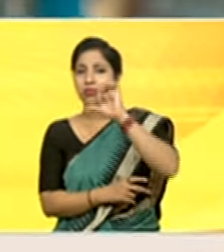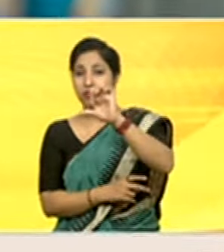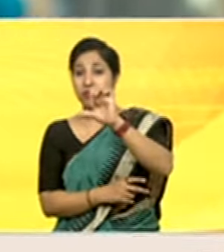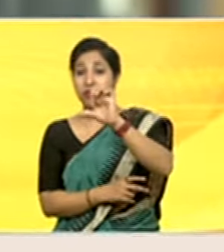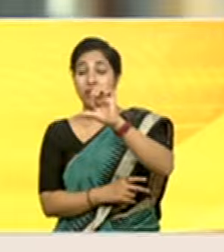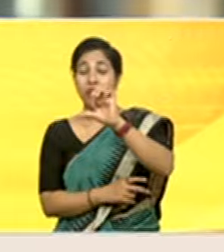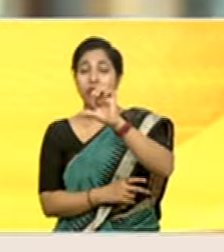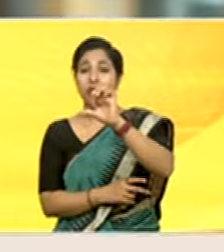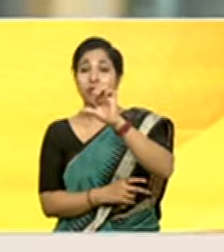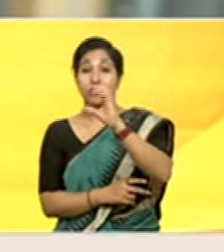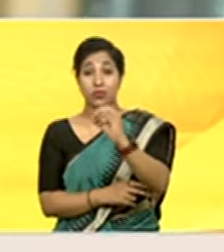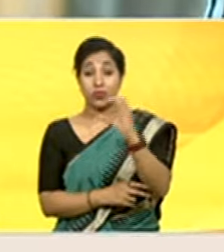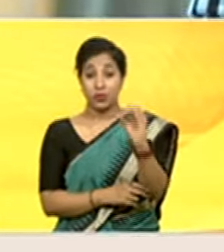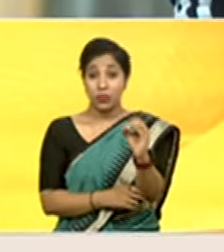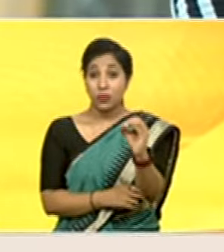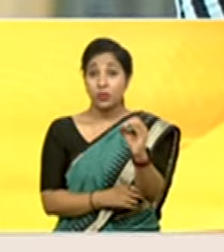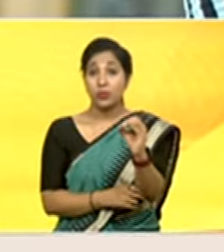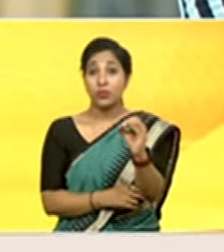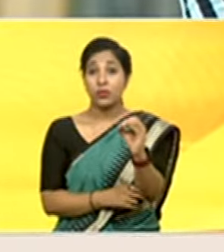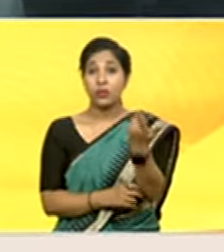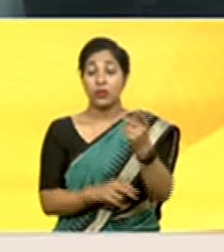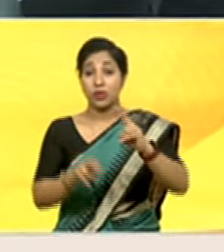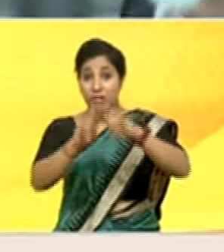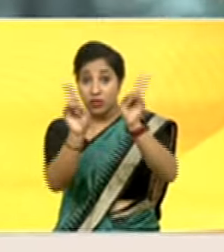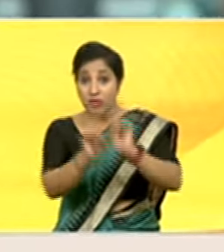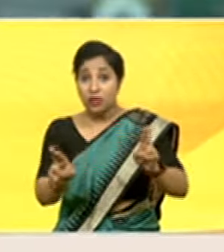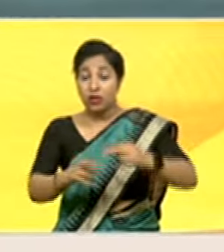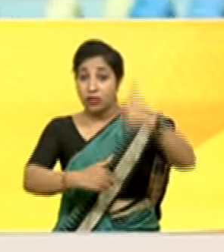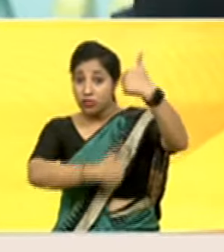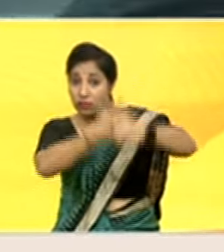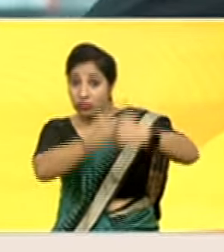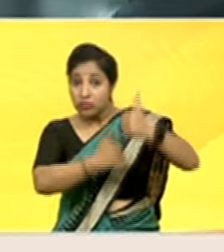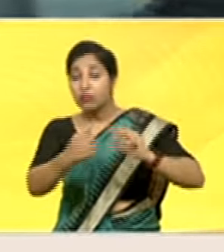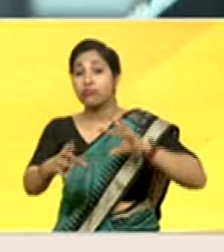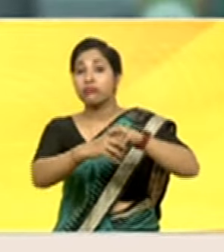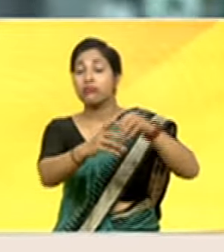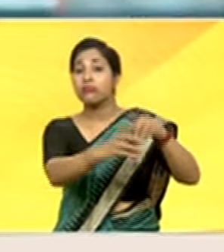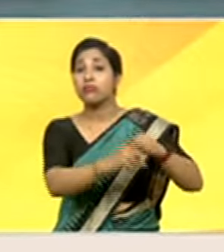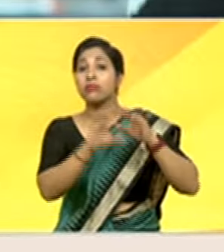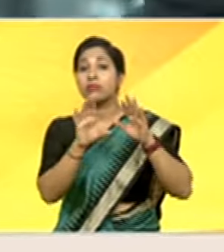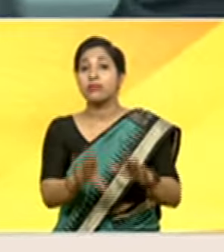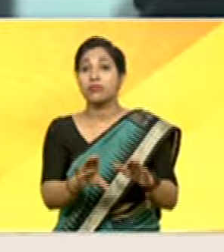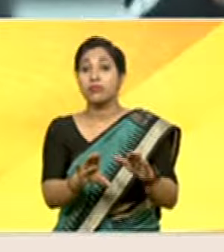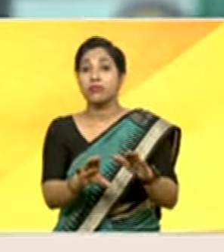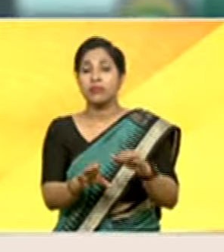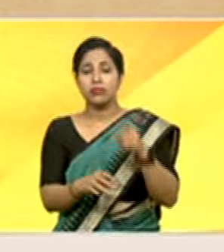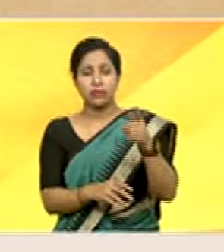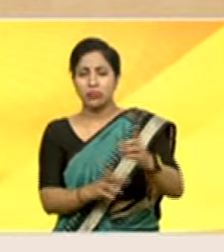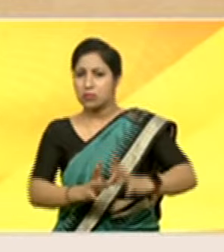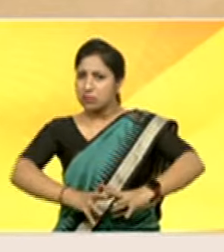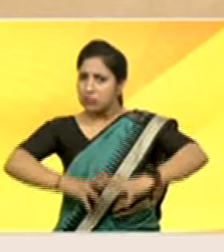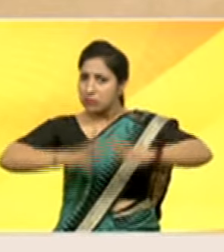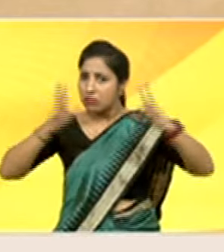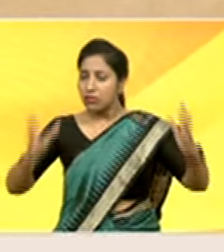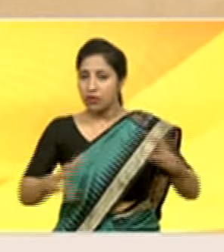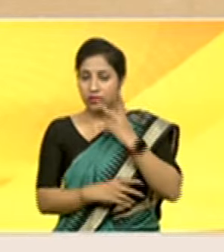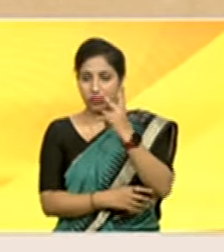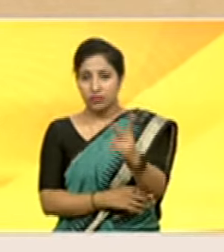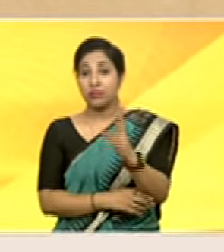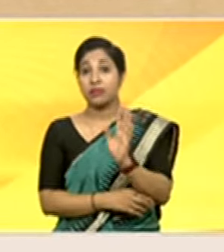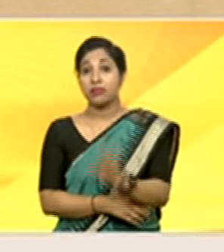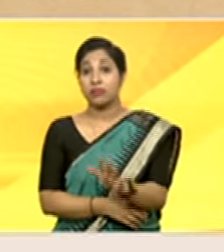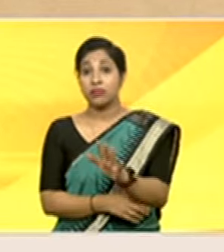-900 इंटरनेशनल कंपेडिशन में हिस्सा लिया है यह काफी बड़ी संख्या है